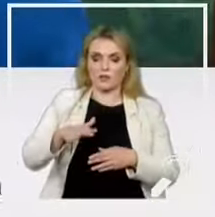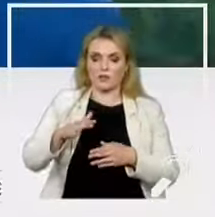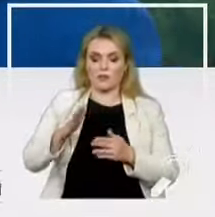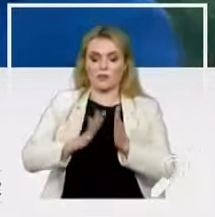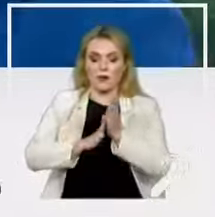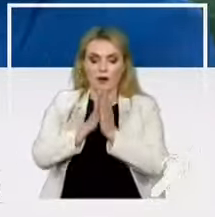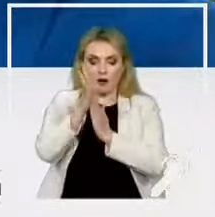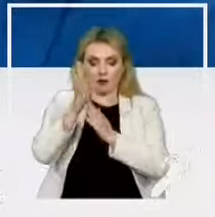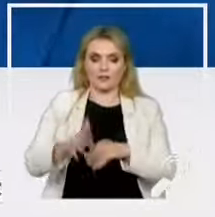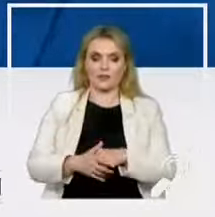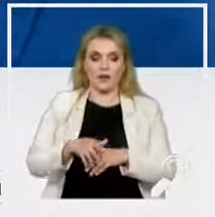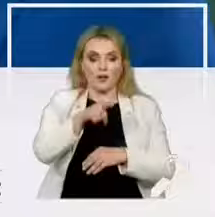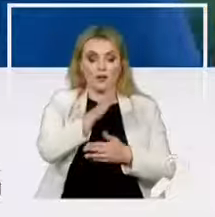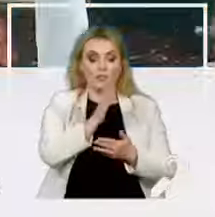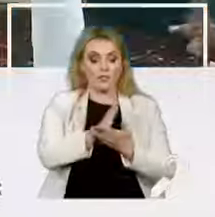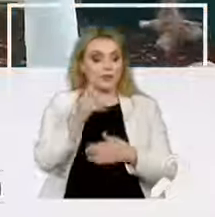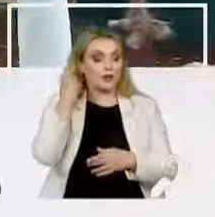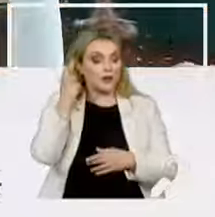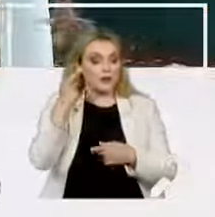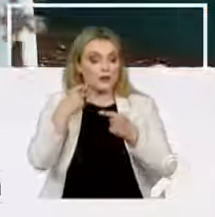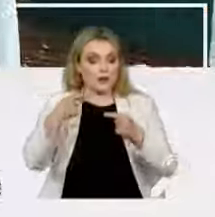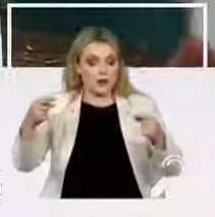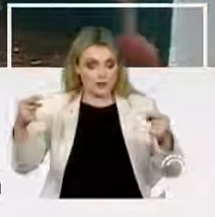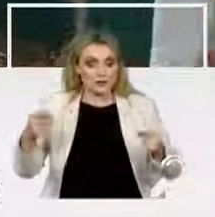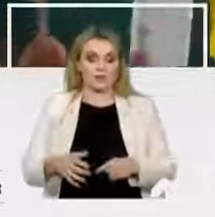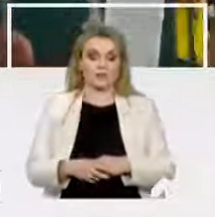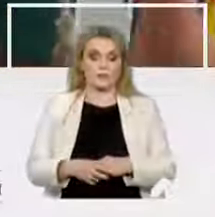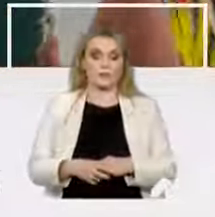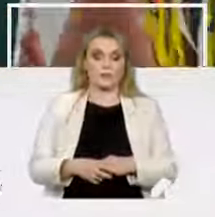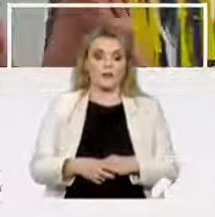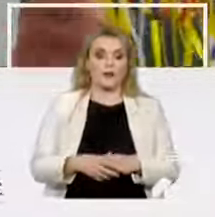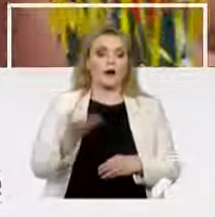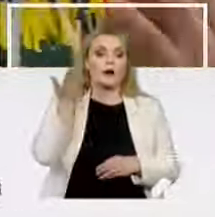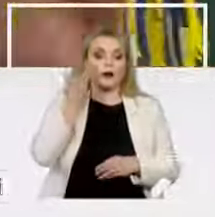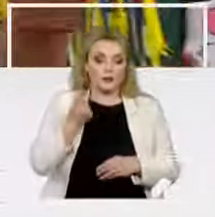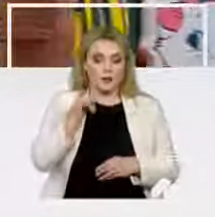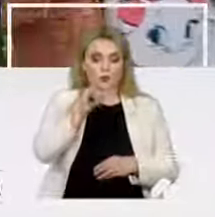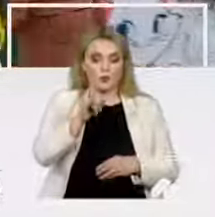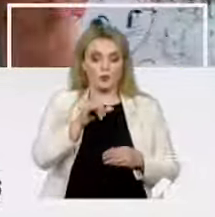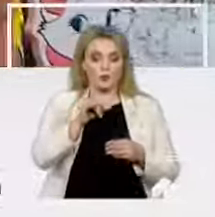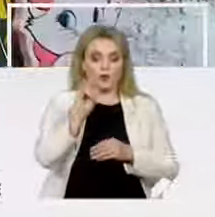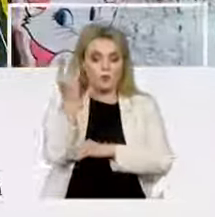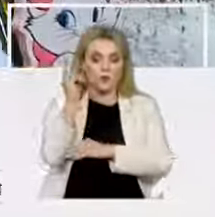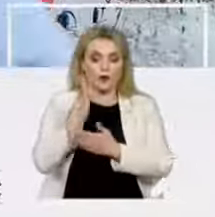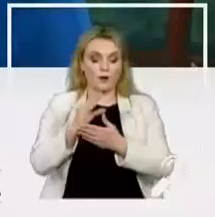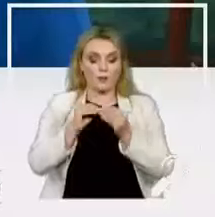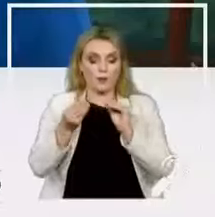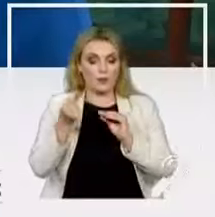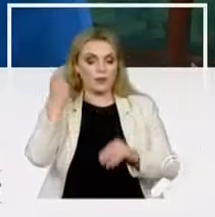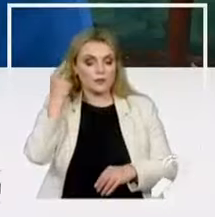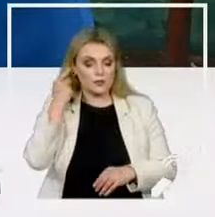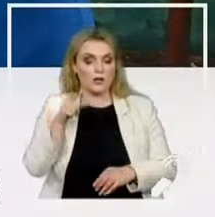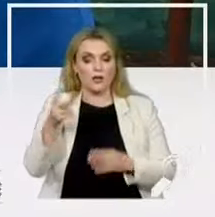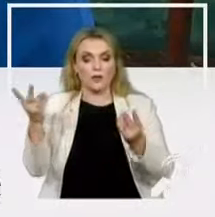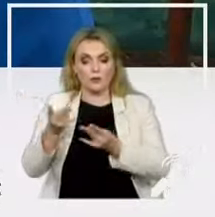care produce foarte multe sunete și diferite. Îndeosebi atunci când copilul are o deficiență de auz, este nevoie să auzi